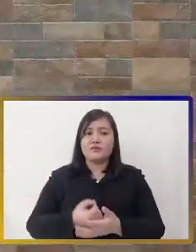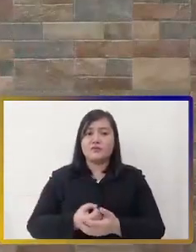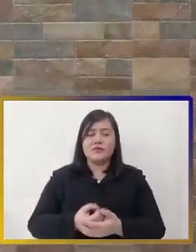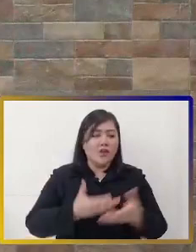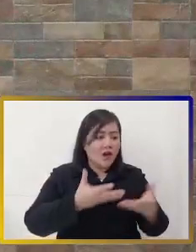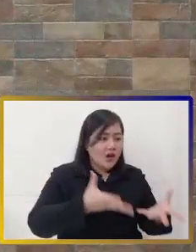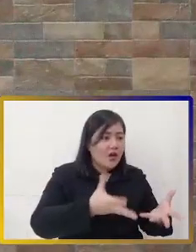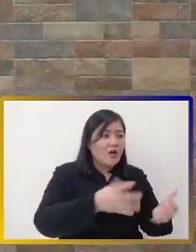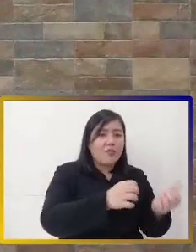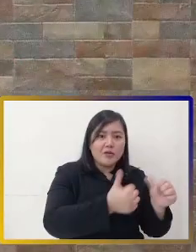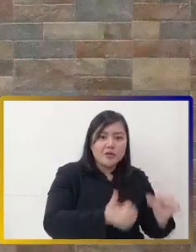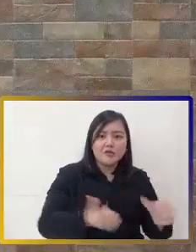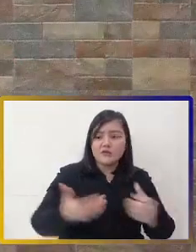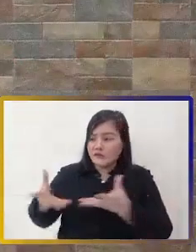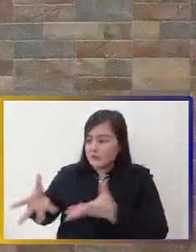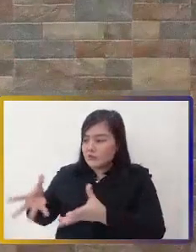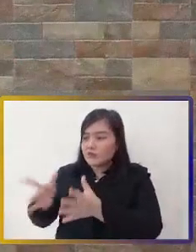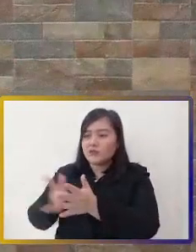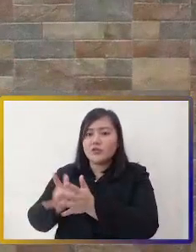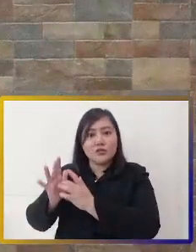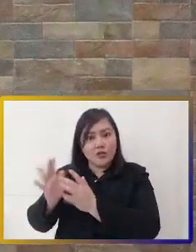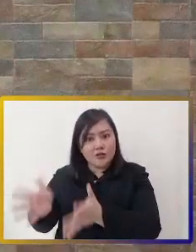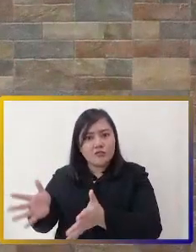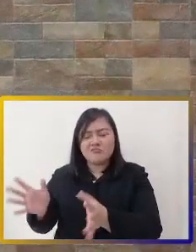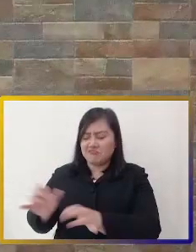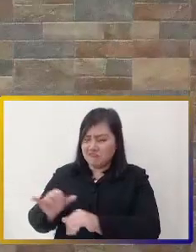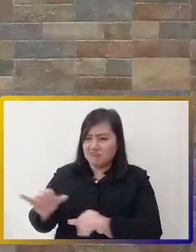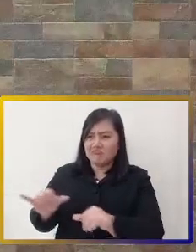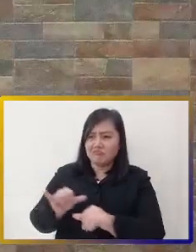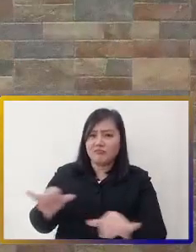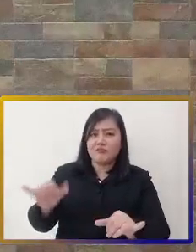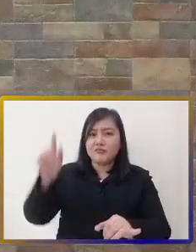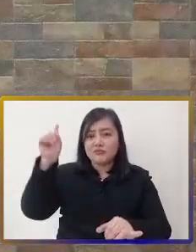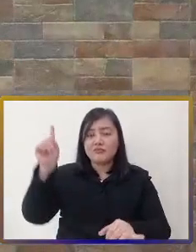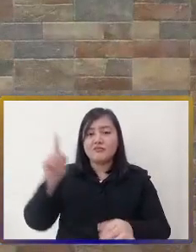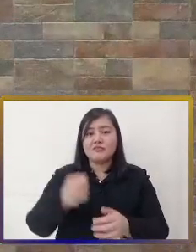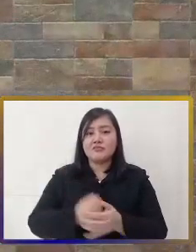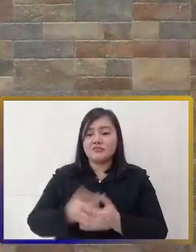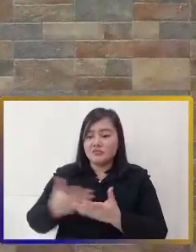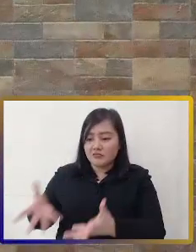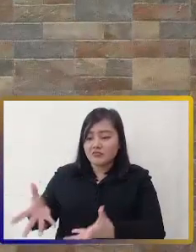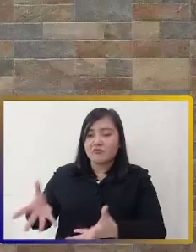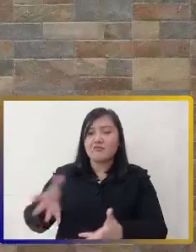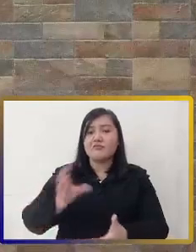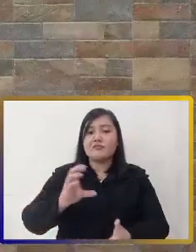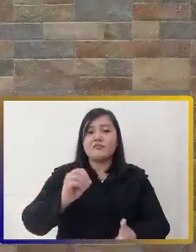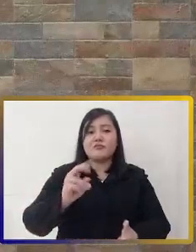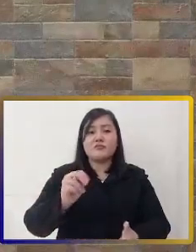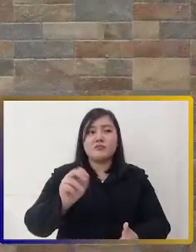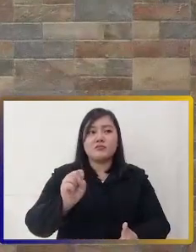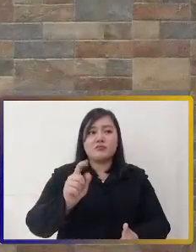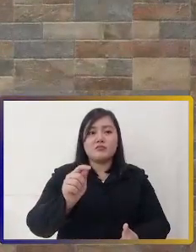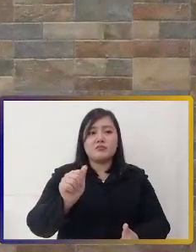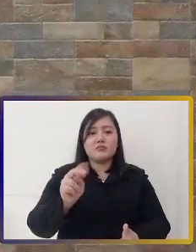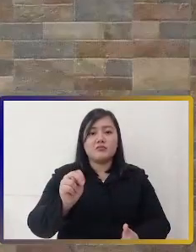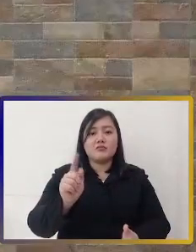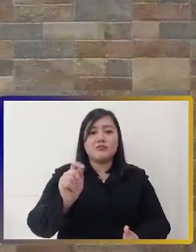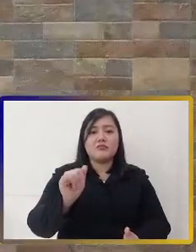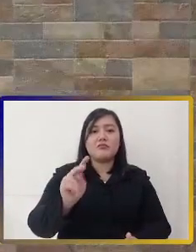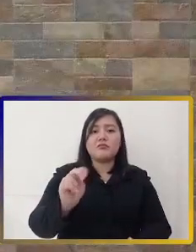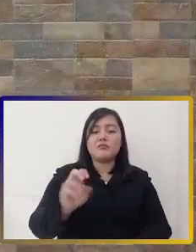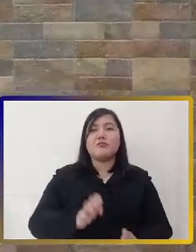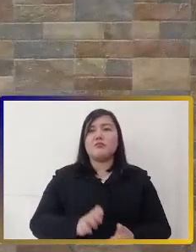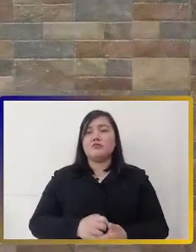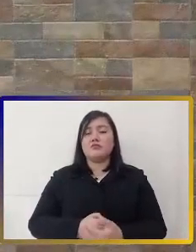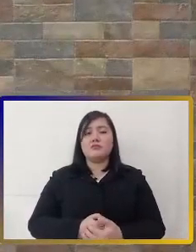yung emperor eh. Kristiyano na nga yung pinakaulo eh, oh. Kristiyano na nga siya, kiniklaim niya na nga yung Christianity. Nabuksan